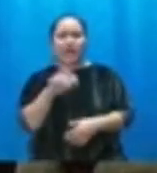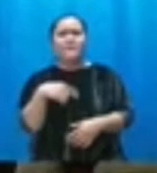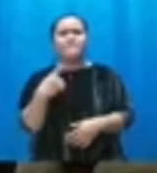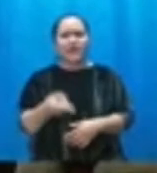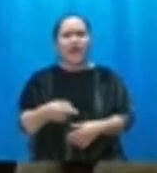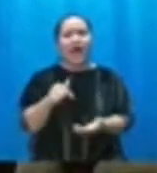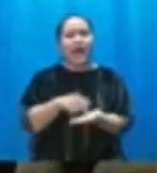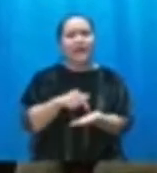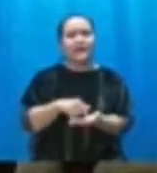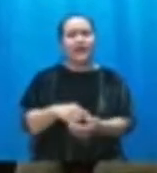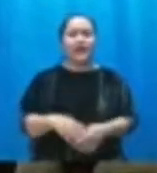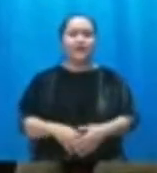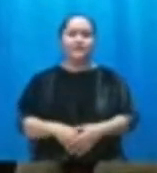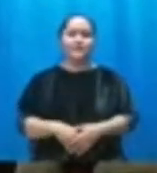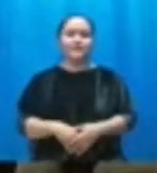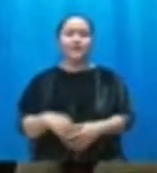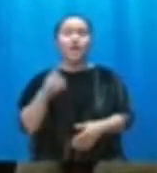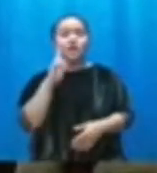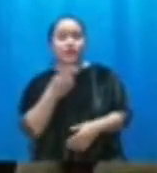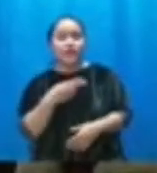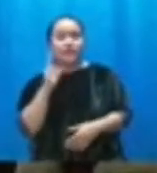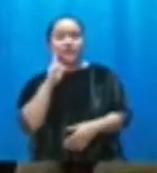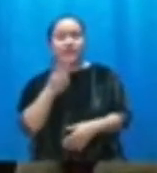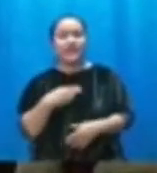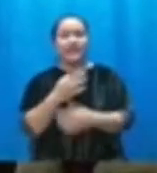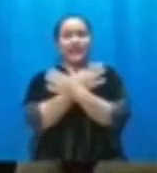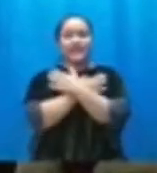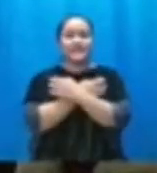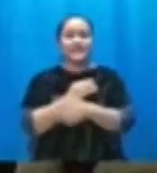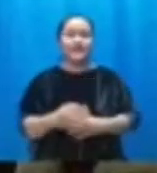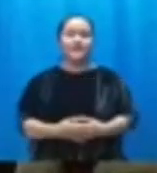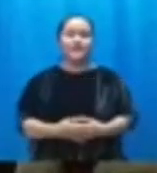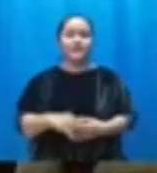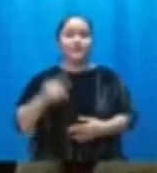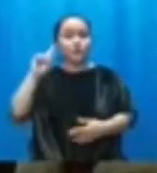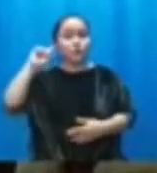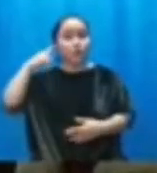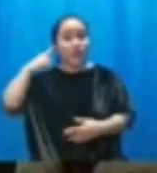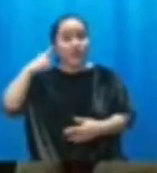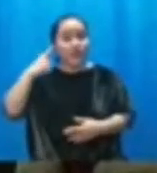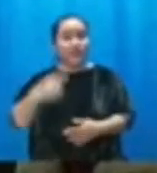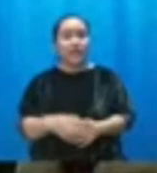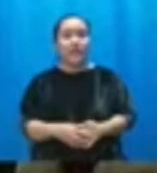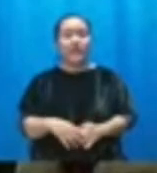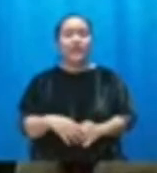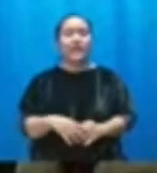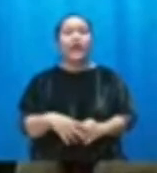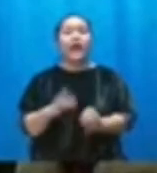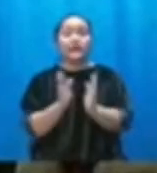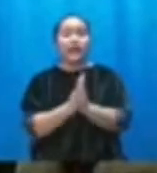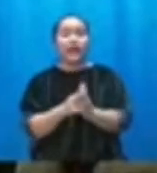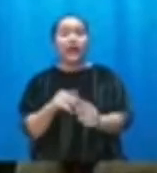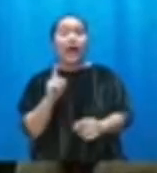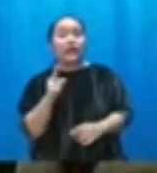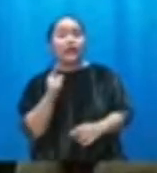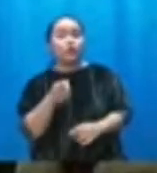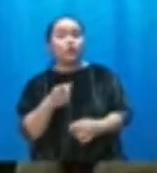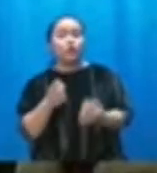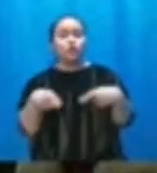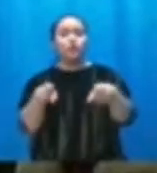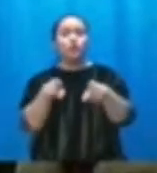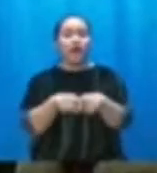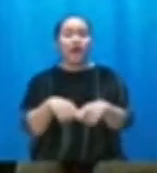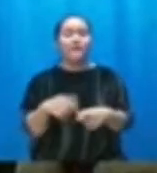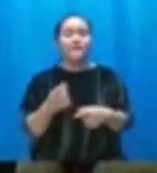Hai saudara-saudaraku yang terkasih kau tuli kah Hai karena itu juga menjadi bisu merupakan